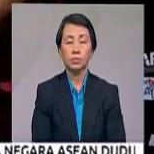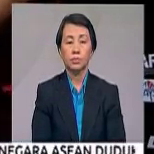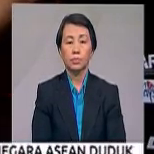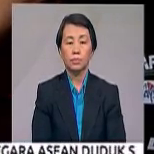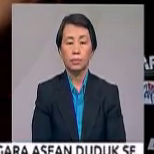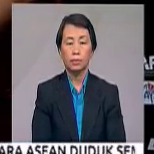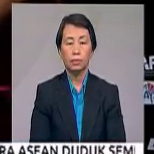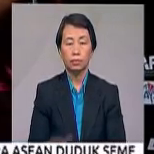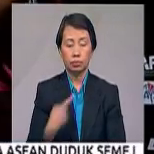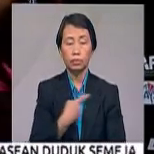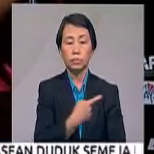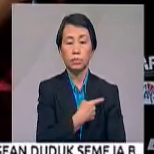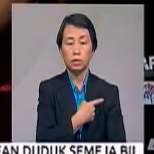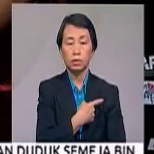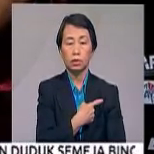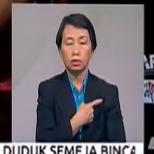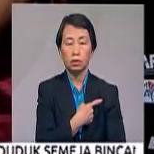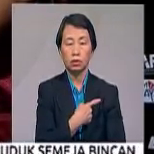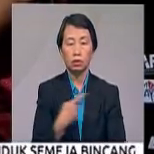Kita punya